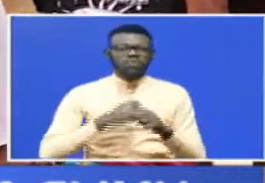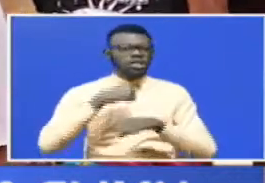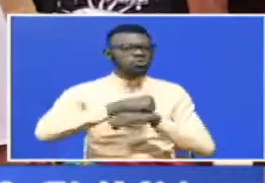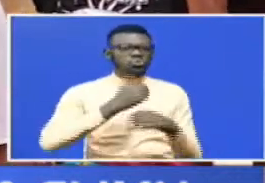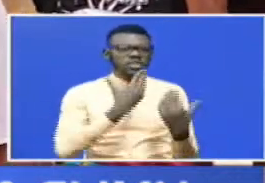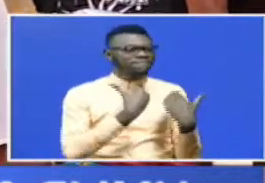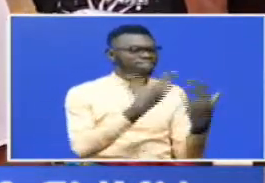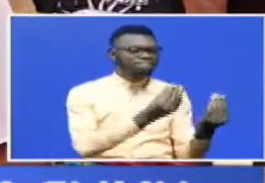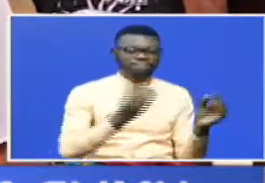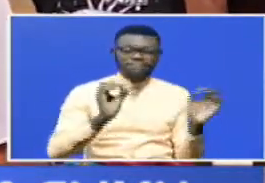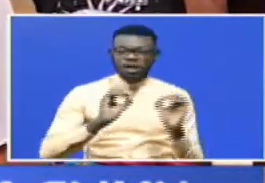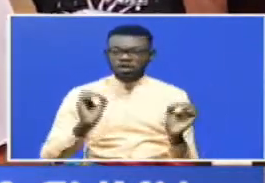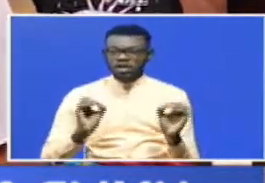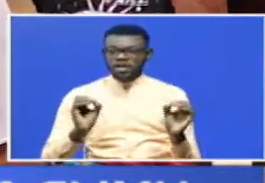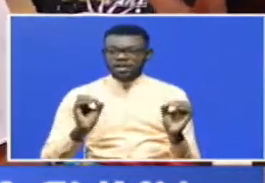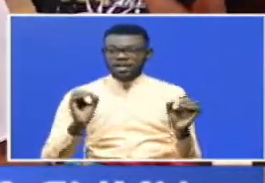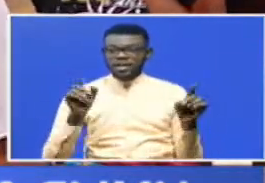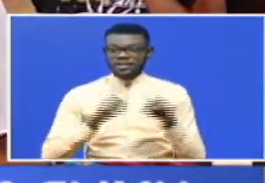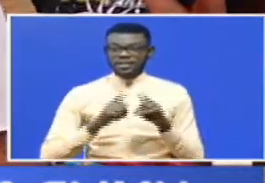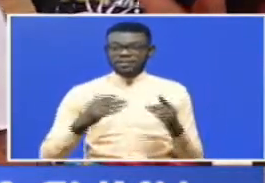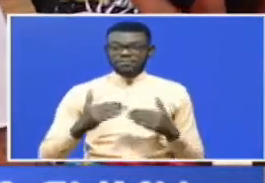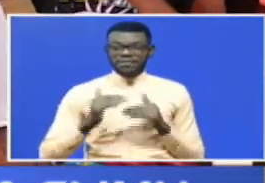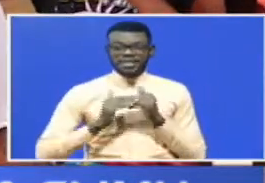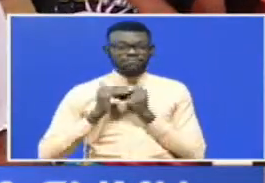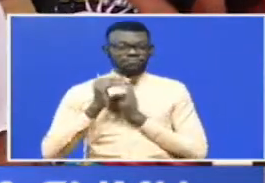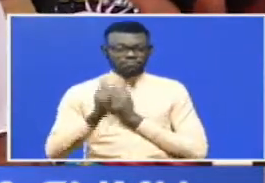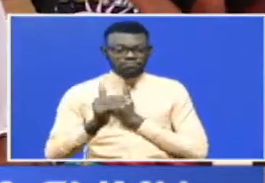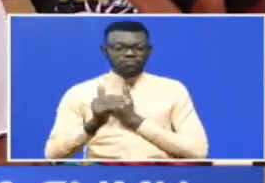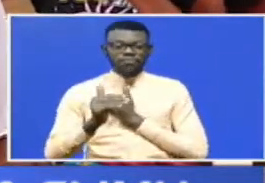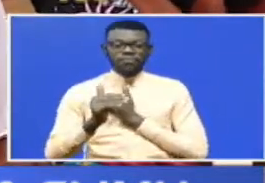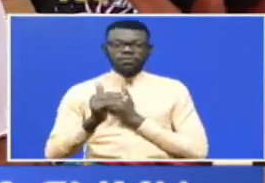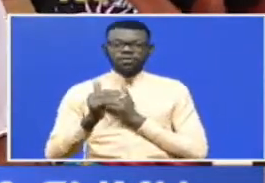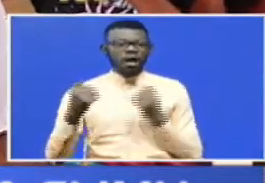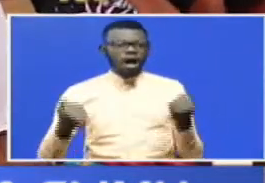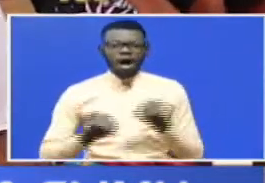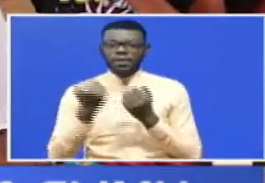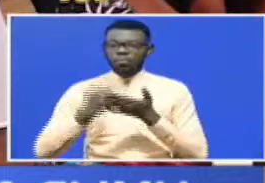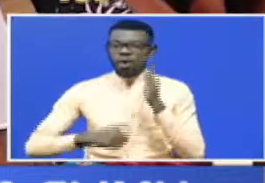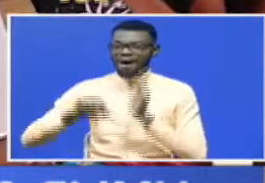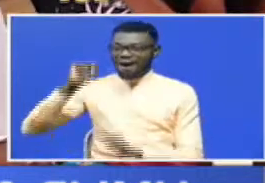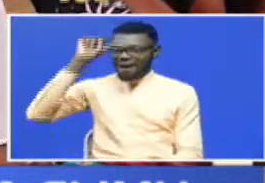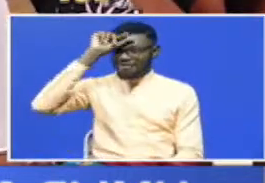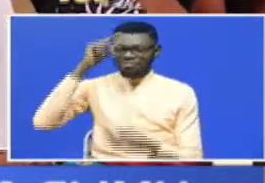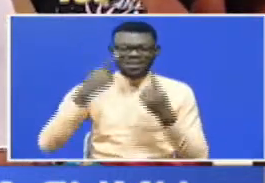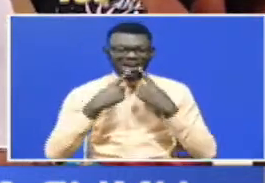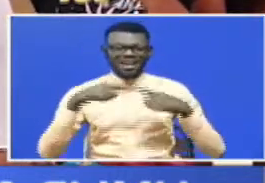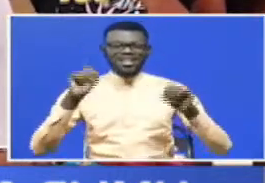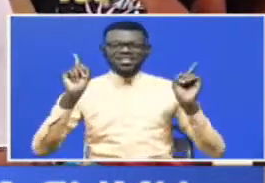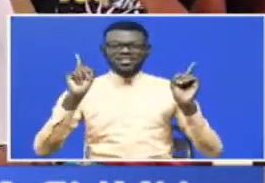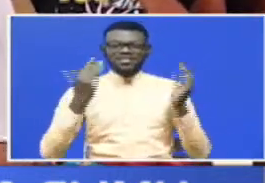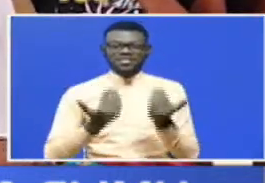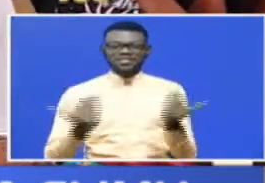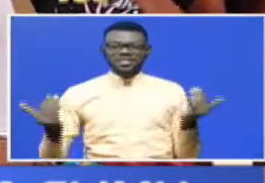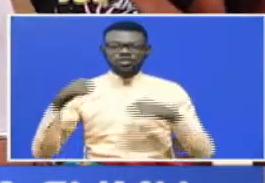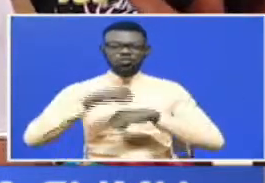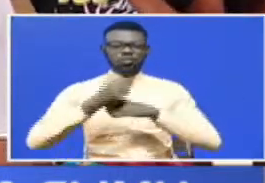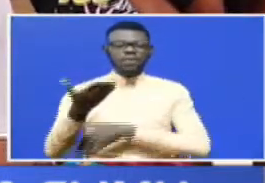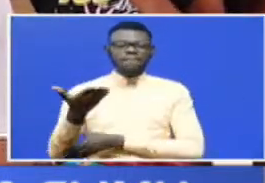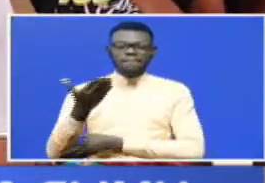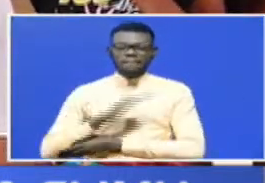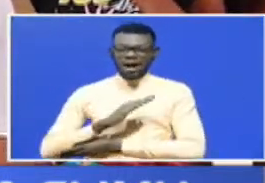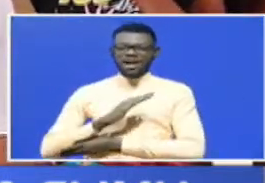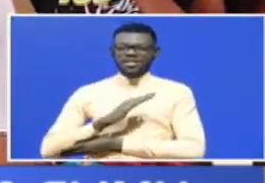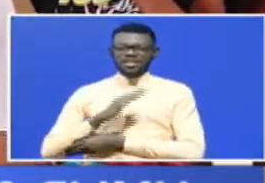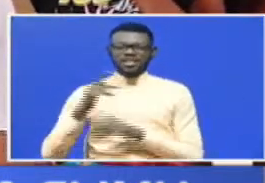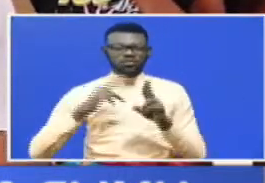popote, na baada hapo tukasikia serikali ikitangaza kwamba watoto wanarudishwa wa